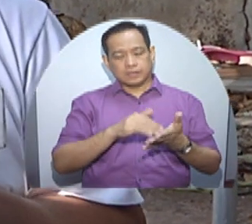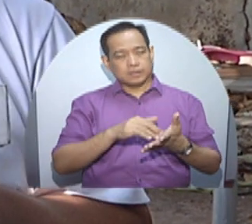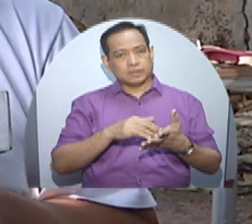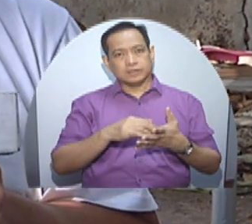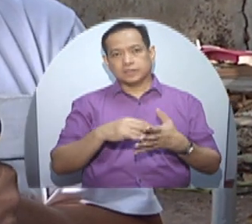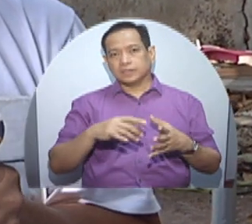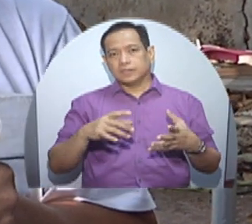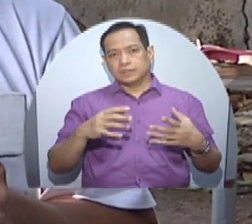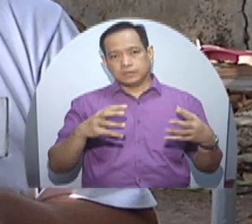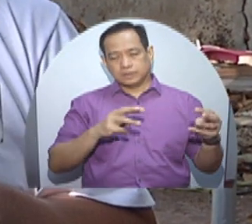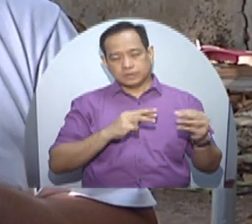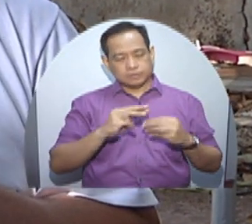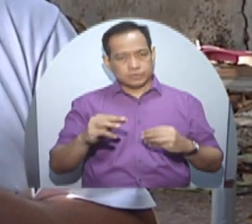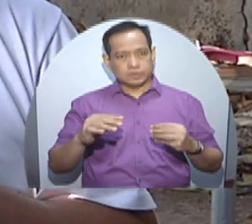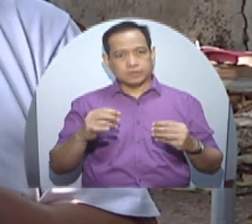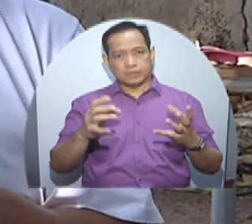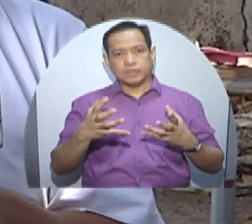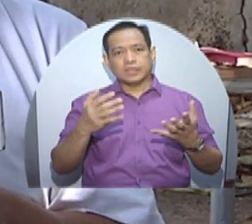gusto kong mabalik ko, saan pa ako,